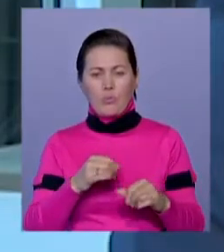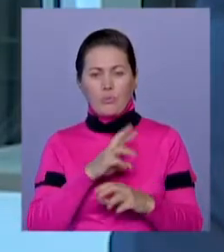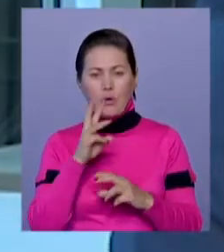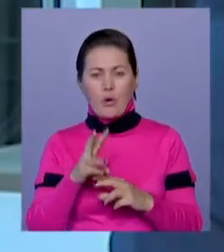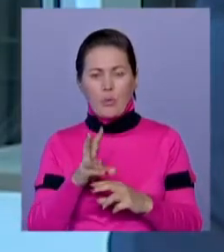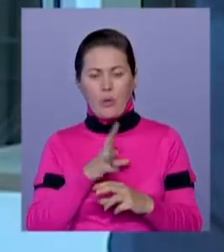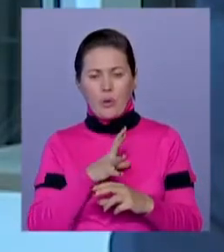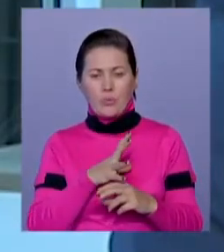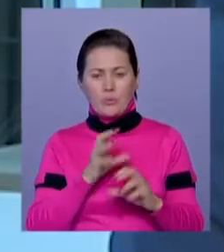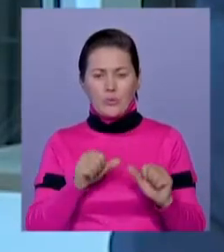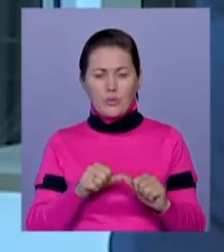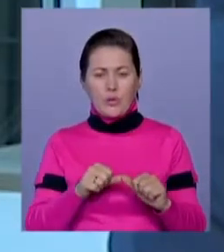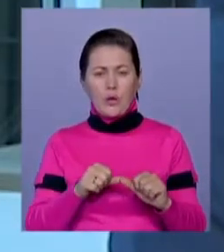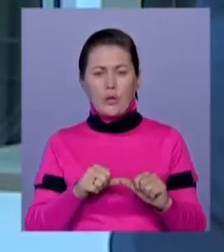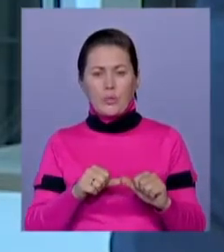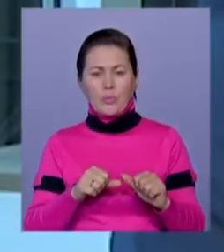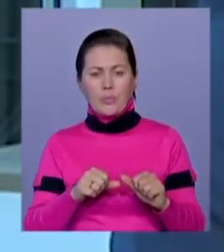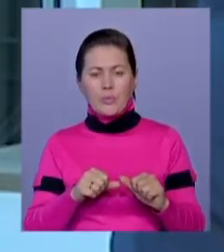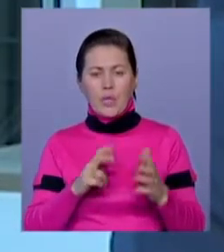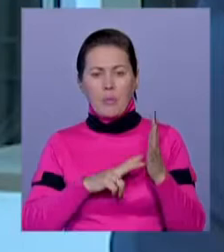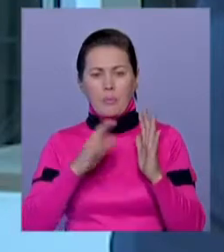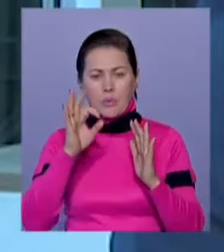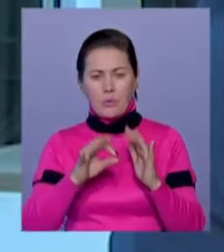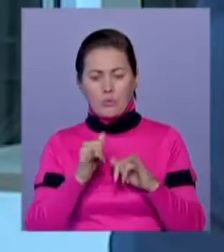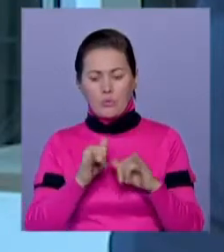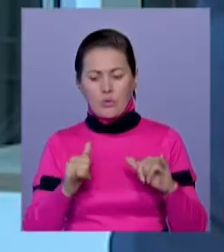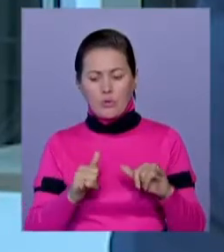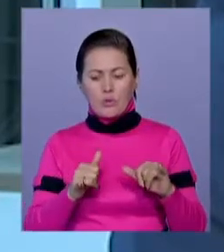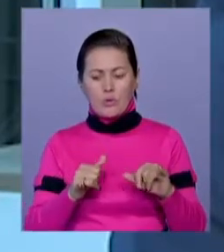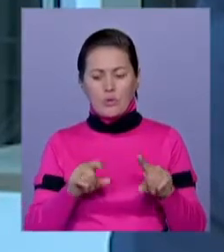қамтамасыз етудің арттыра отырып, 80%-ден асырамыз деген